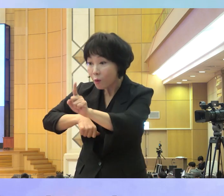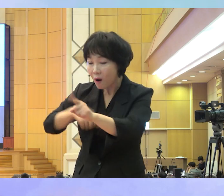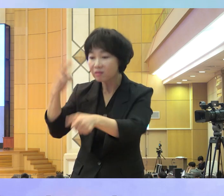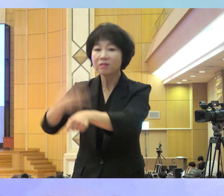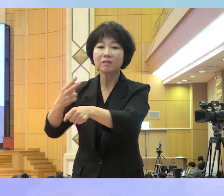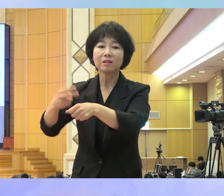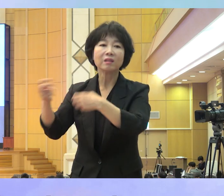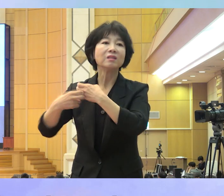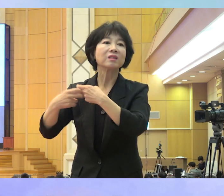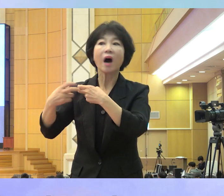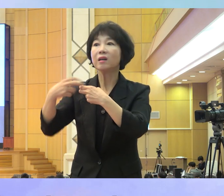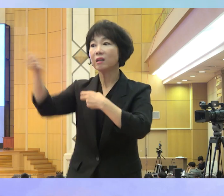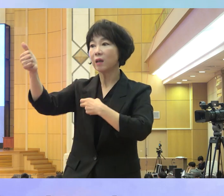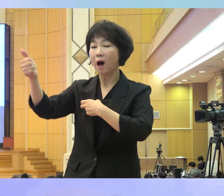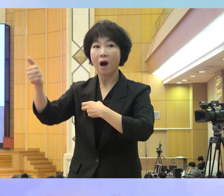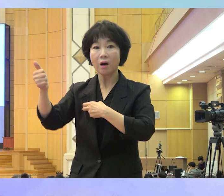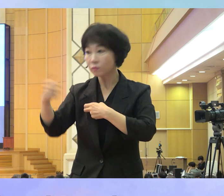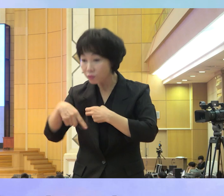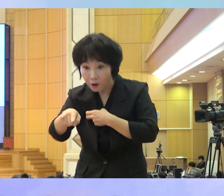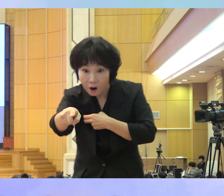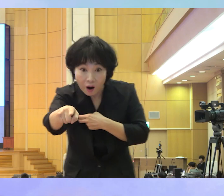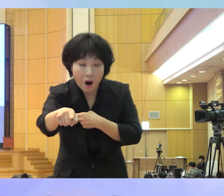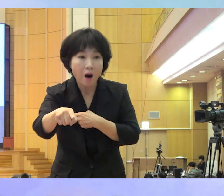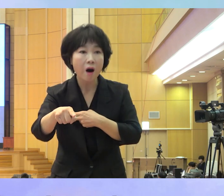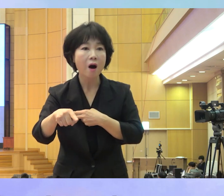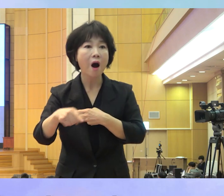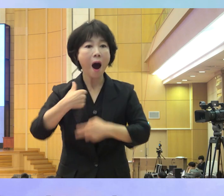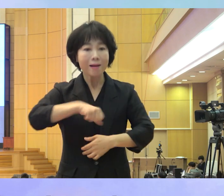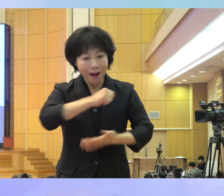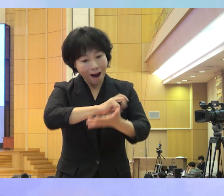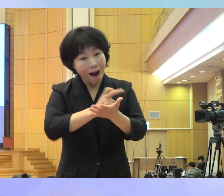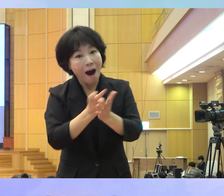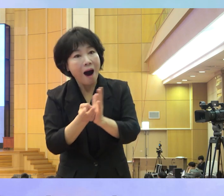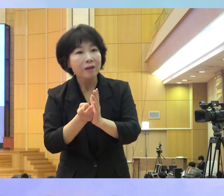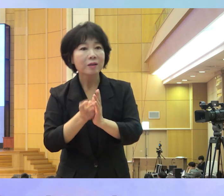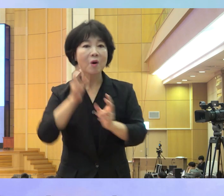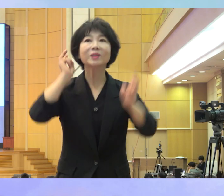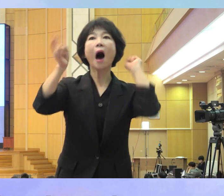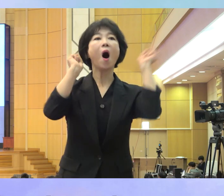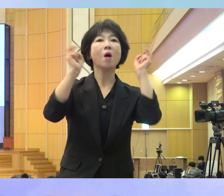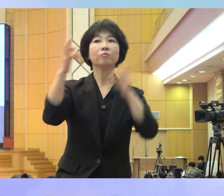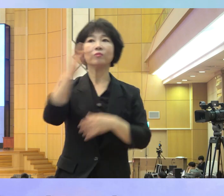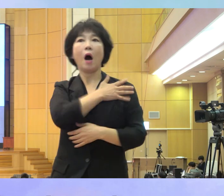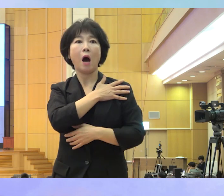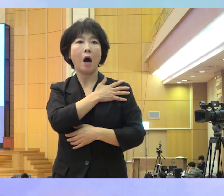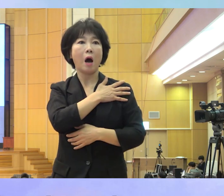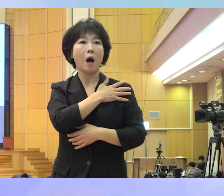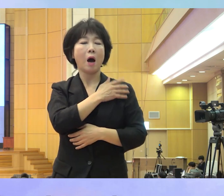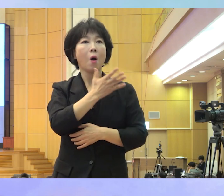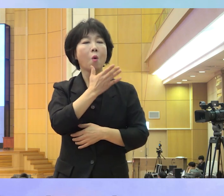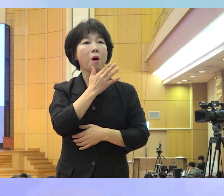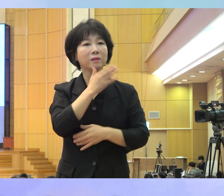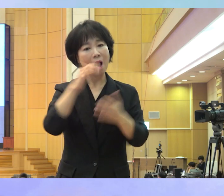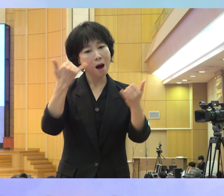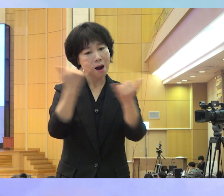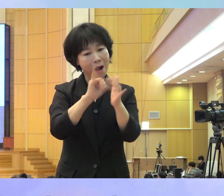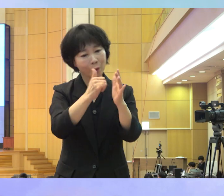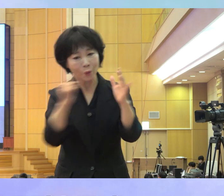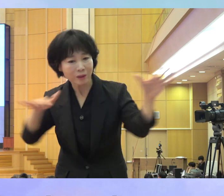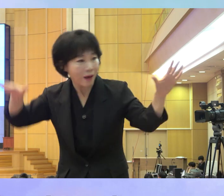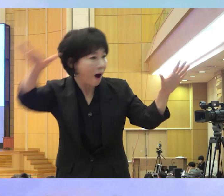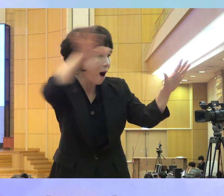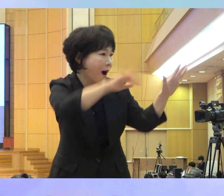또 사업의 중소기업 회장님 되신 분도 계시고, 사위도 목사고,